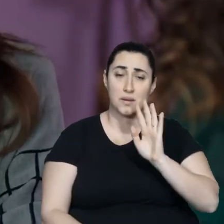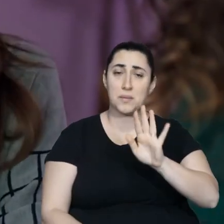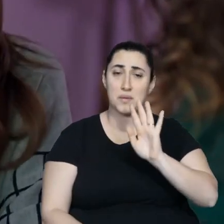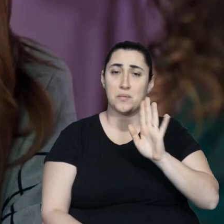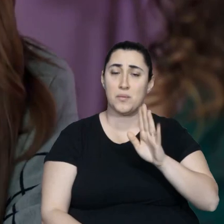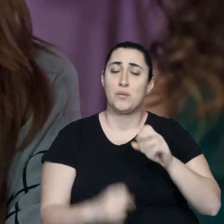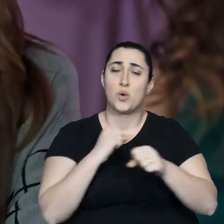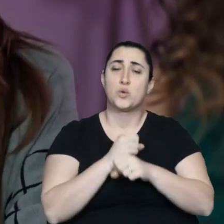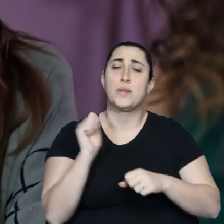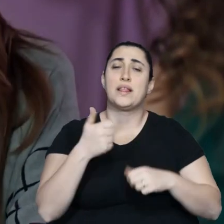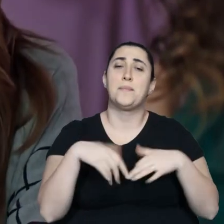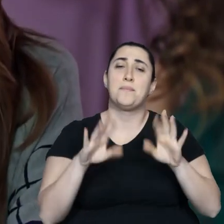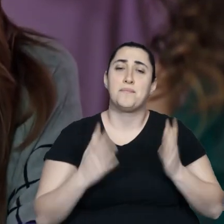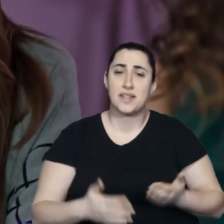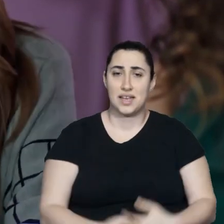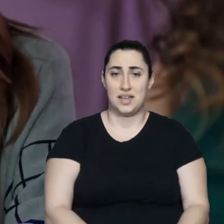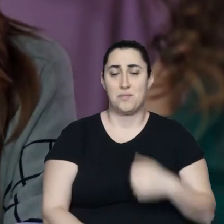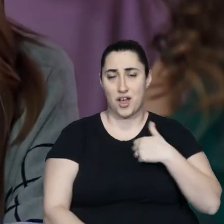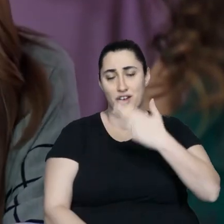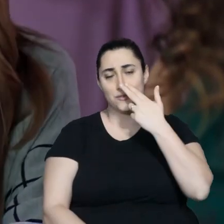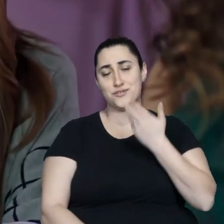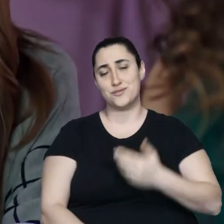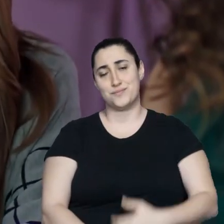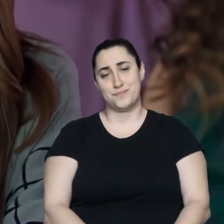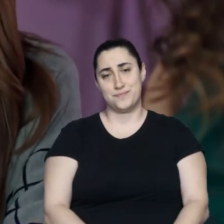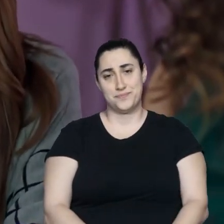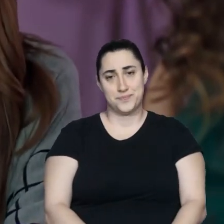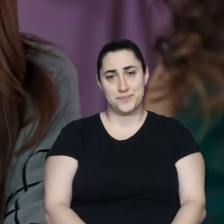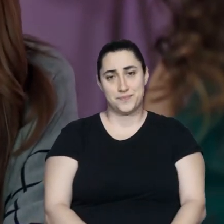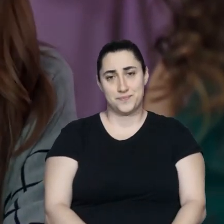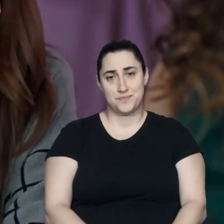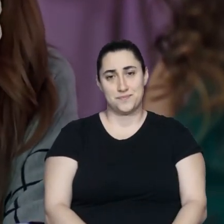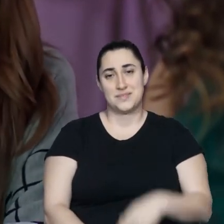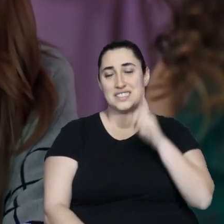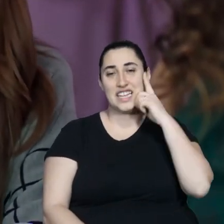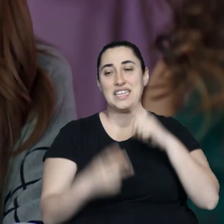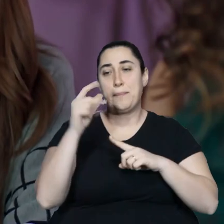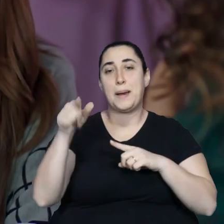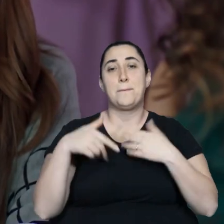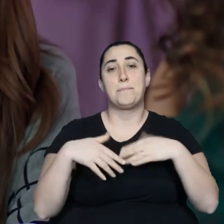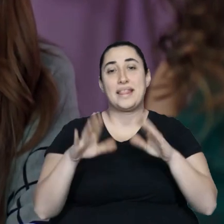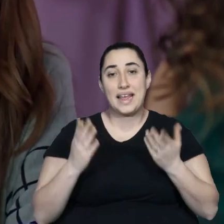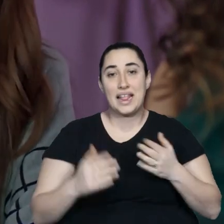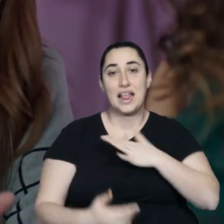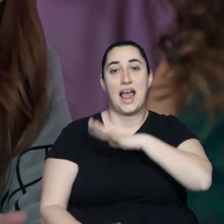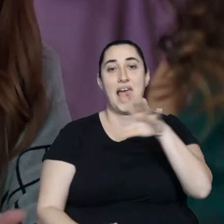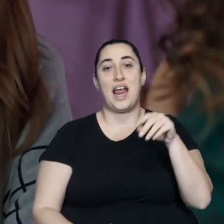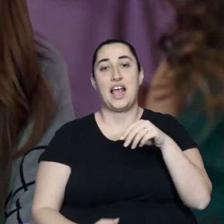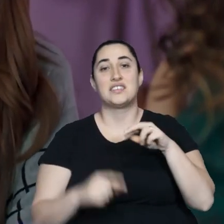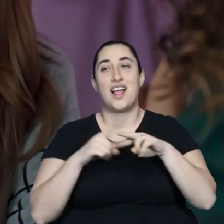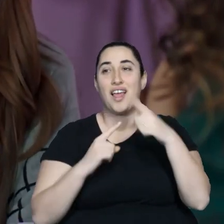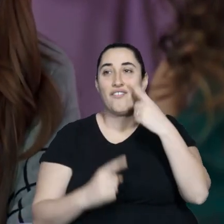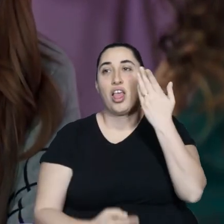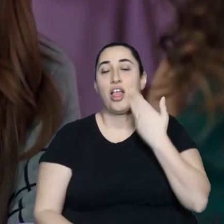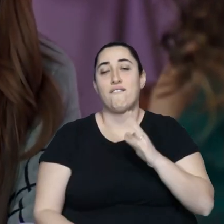Tamam, tamam Gökçe'cim, önemli değil. Ben alışkınım zaten. Ben sadece İbrahim değil, herkes hayrandı